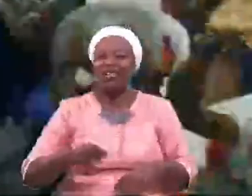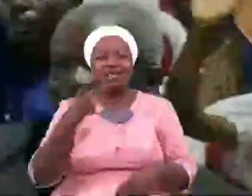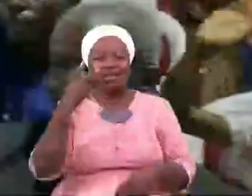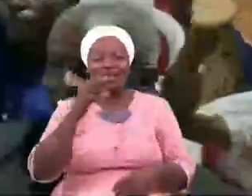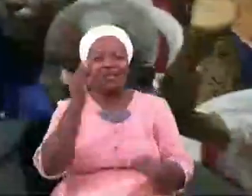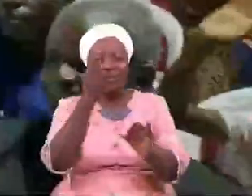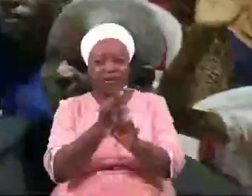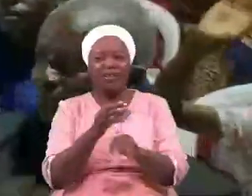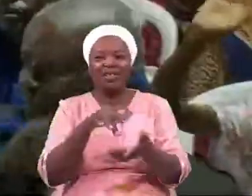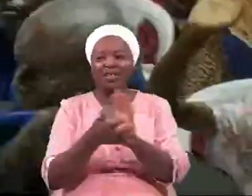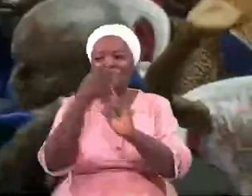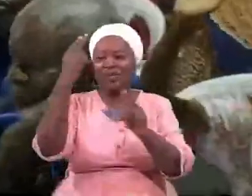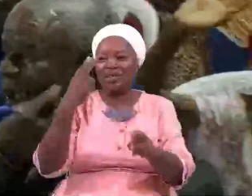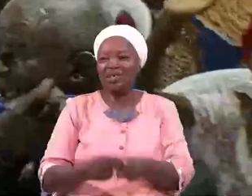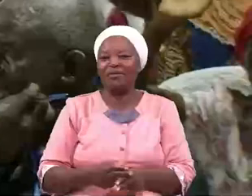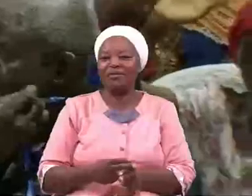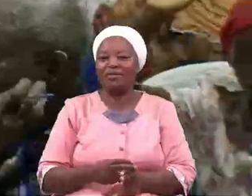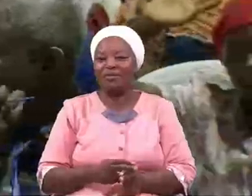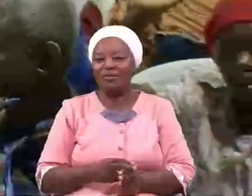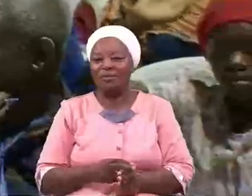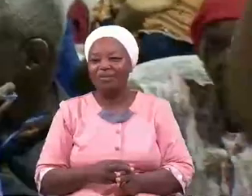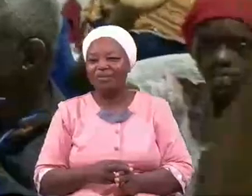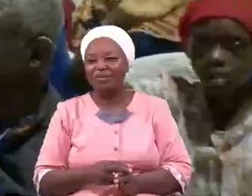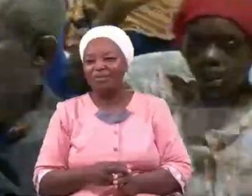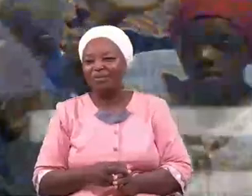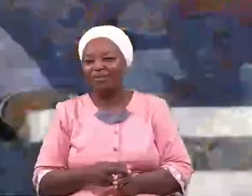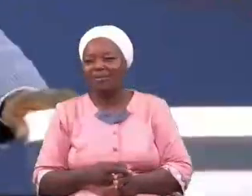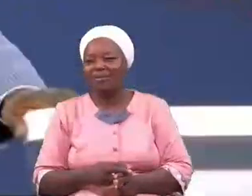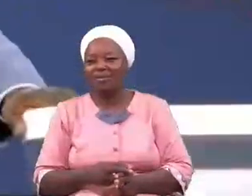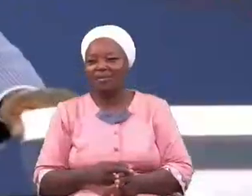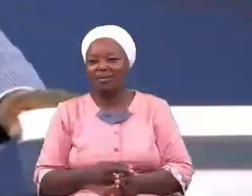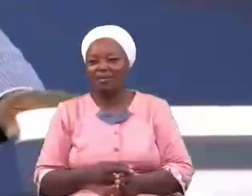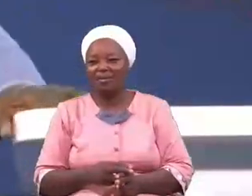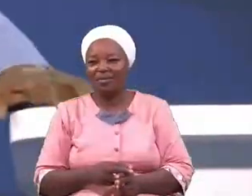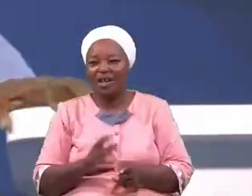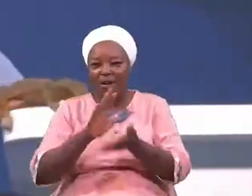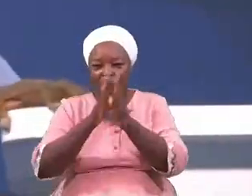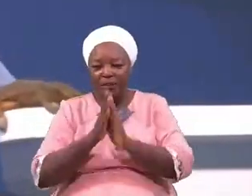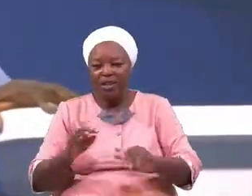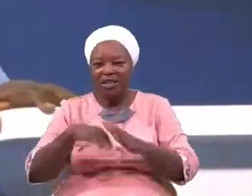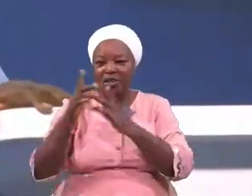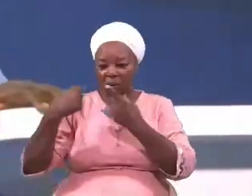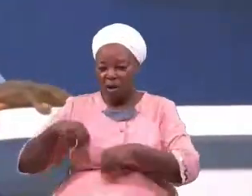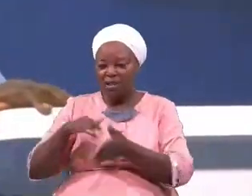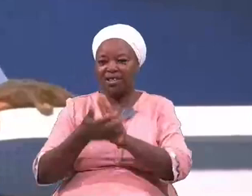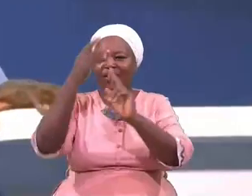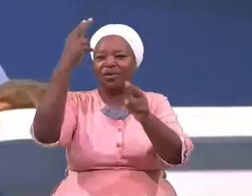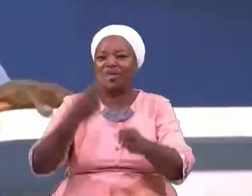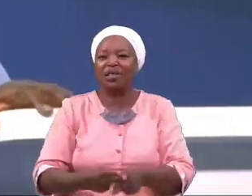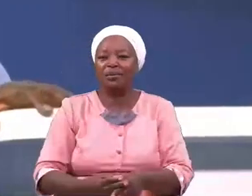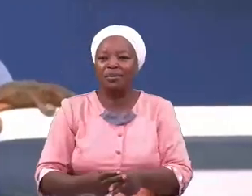Allez, va en paix et sois guéri de ton mal. La paix dans votre